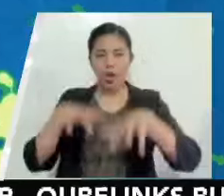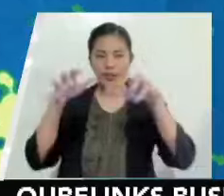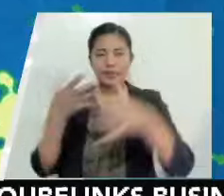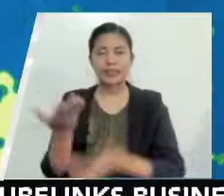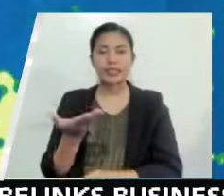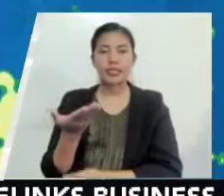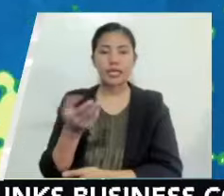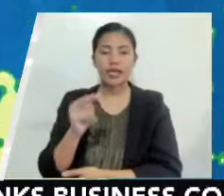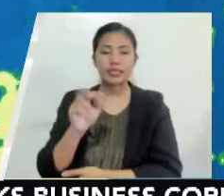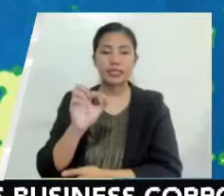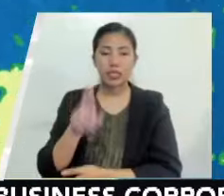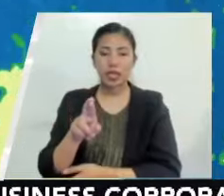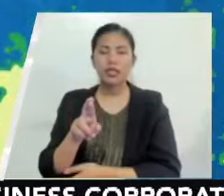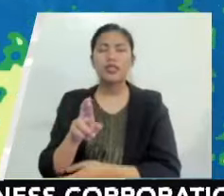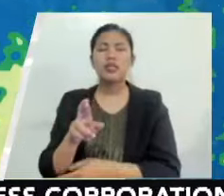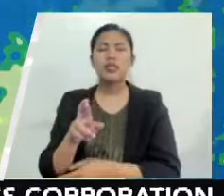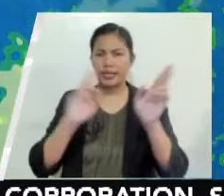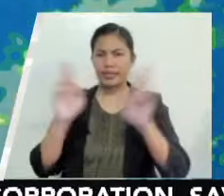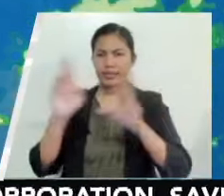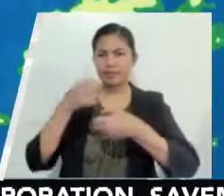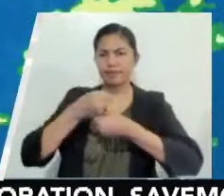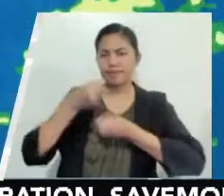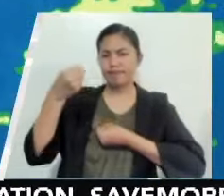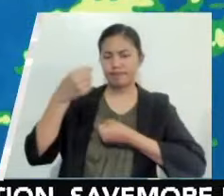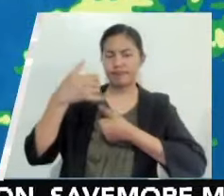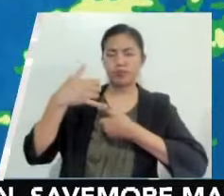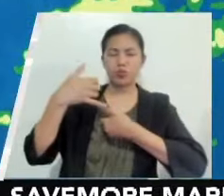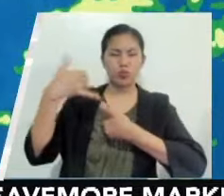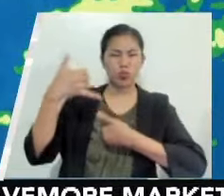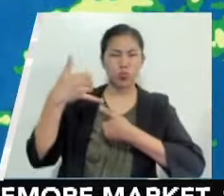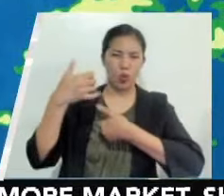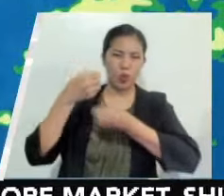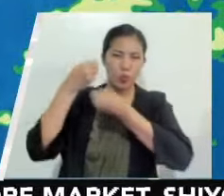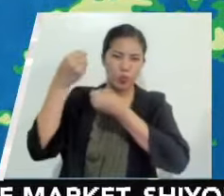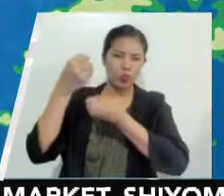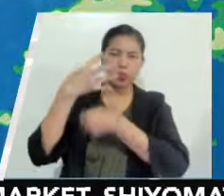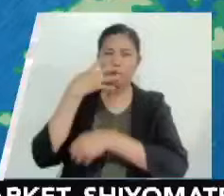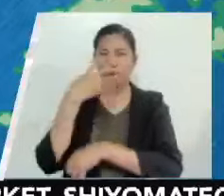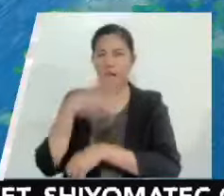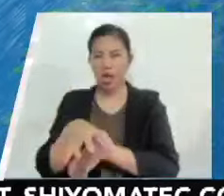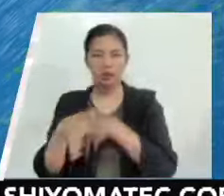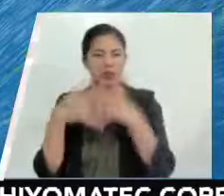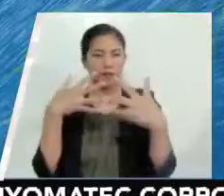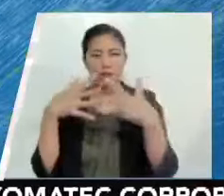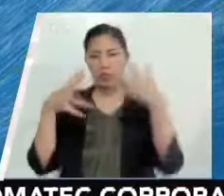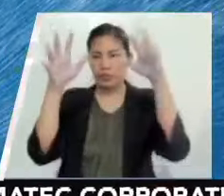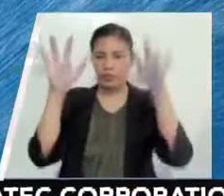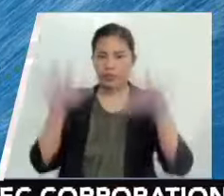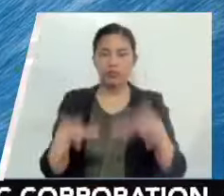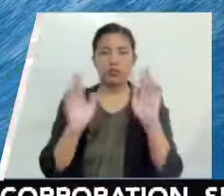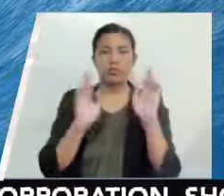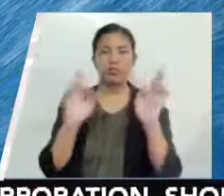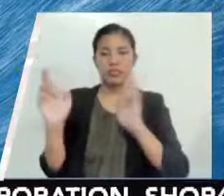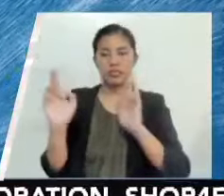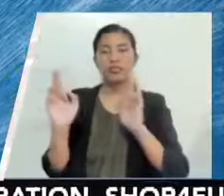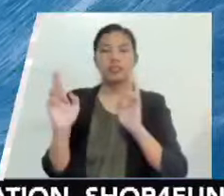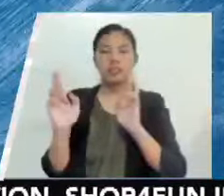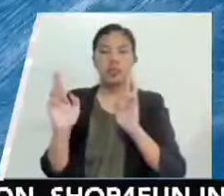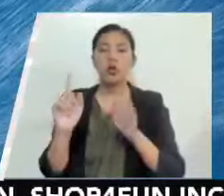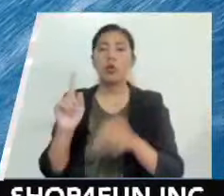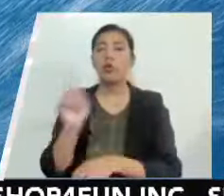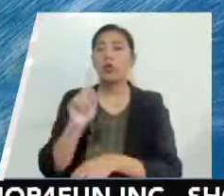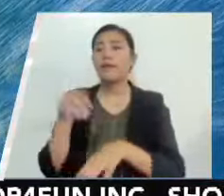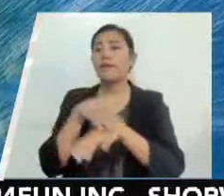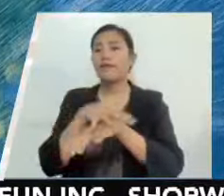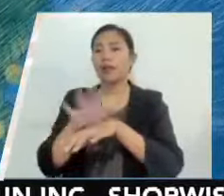ang payong para panangga sa init man o bigla ang ulan. Ayon sa PAGASA, easterlies ang nakaapekto ngayon sa bansa.